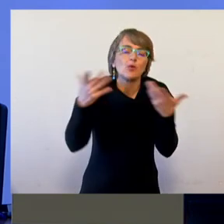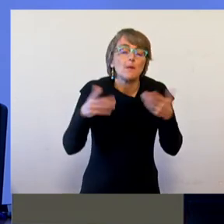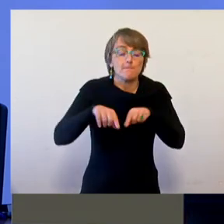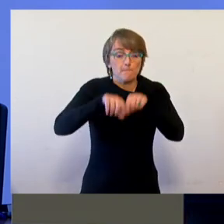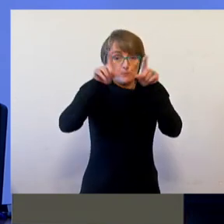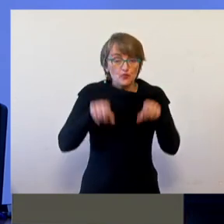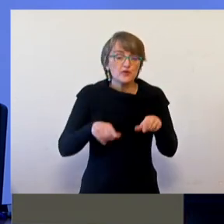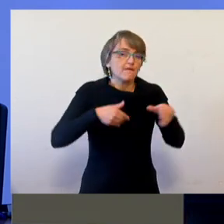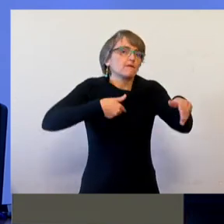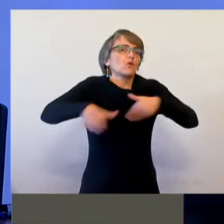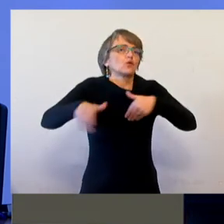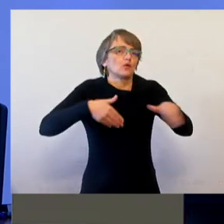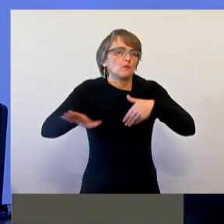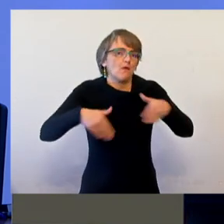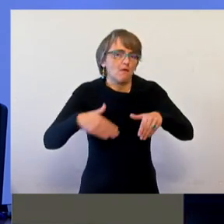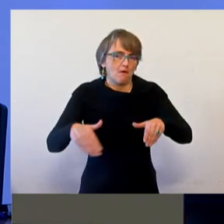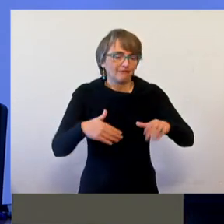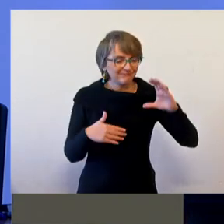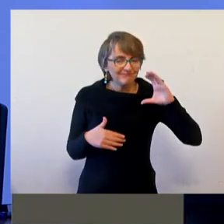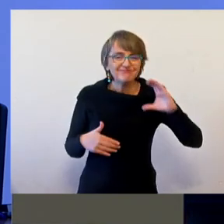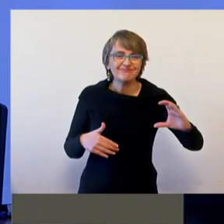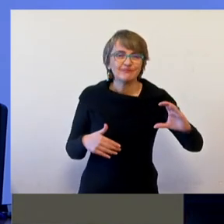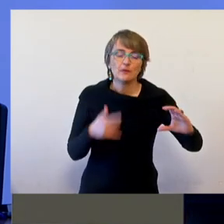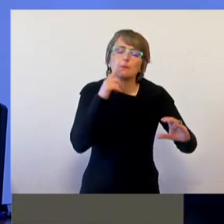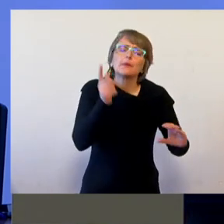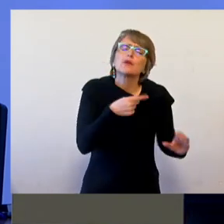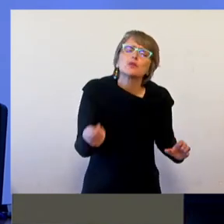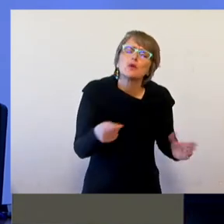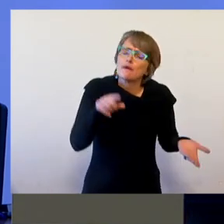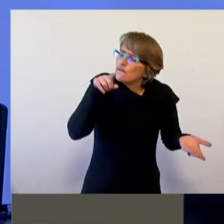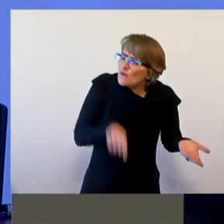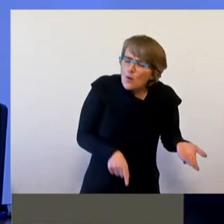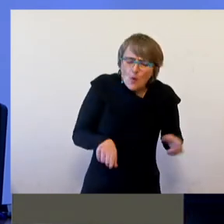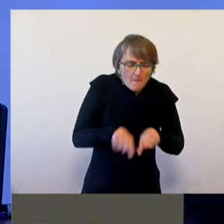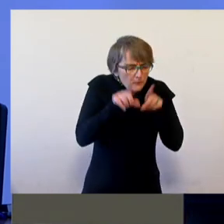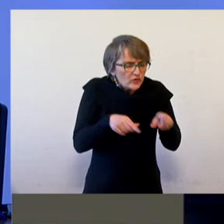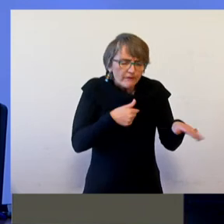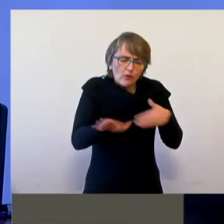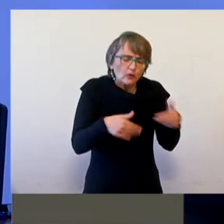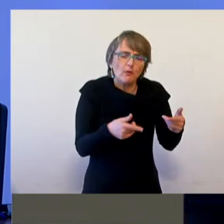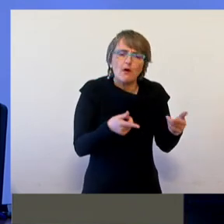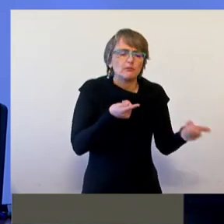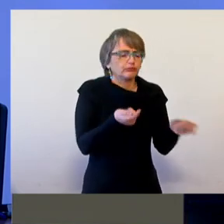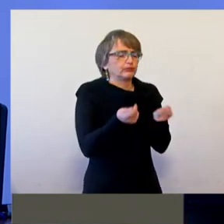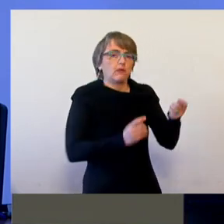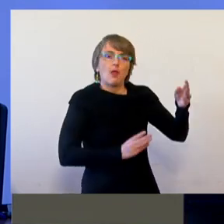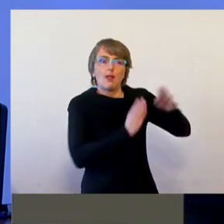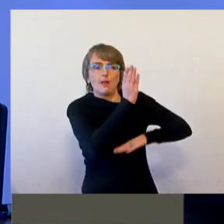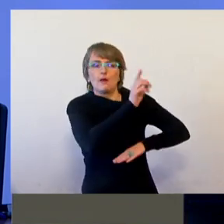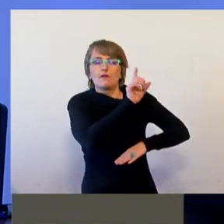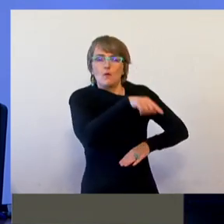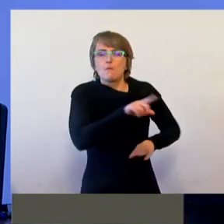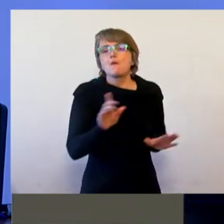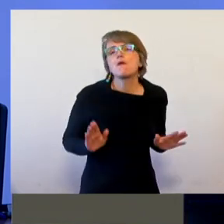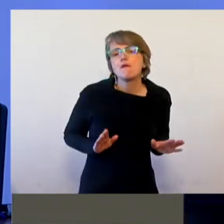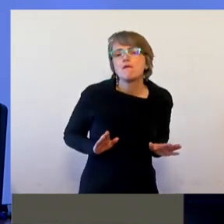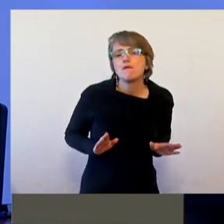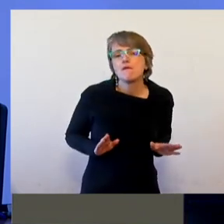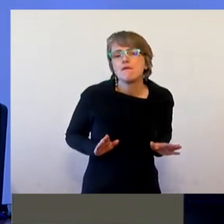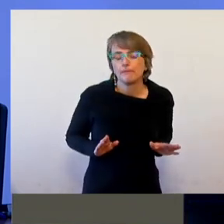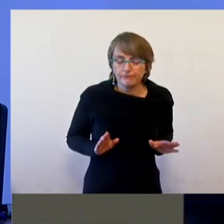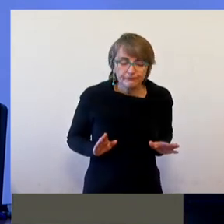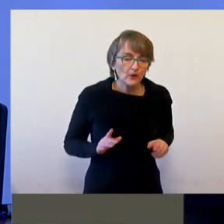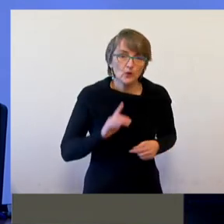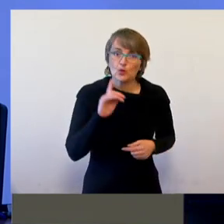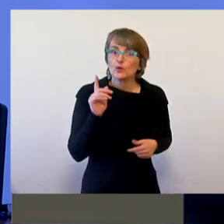la nécessité de ce qu'on appelle maîtriser le budget de fonctionnement en s'attardant systématiquement sur